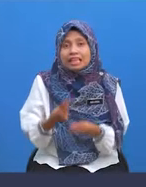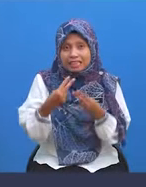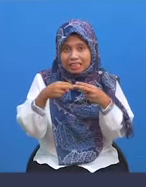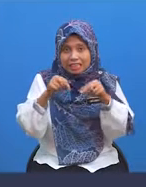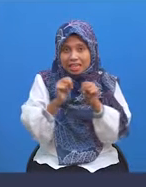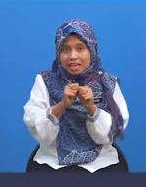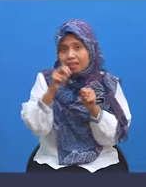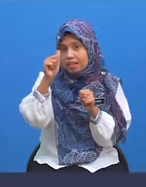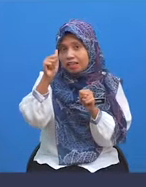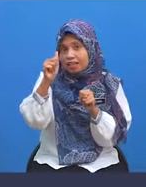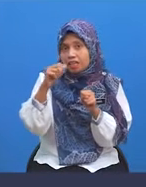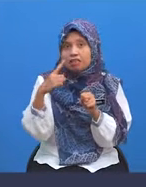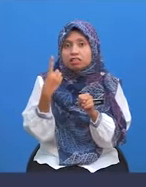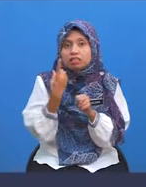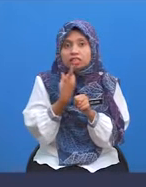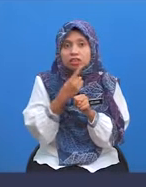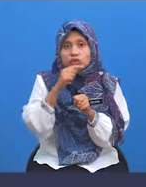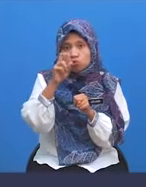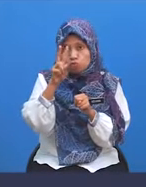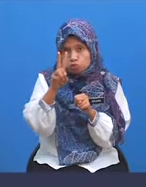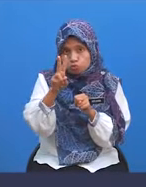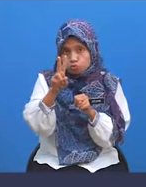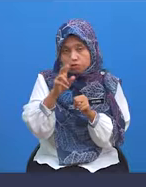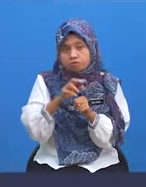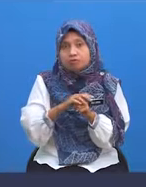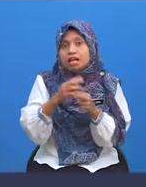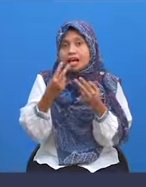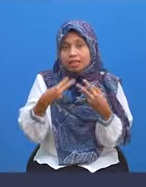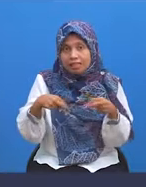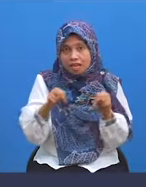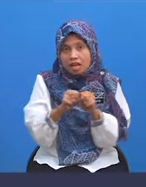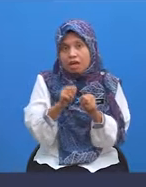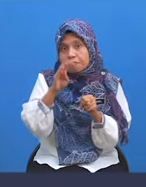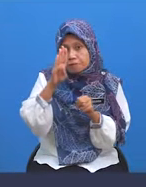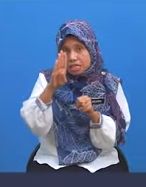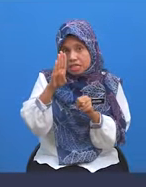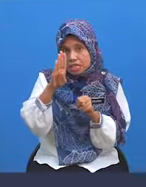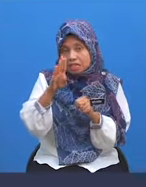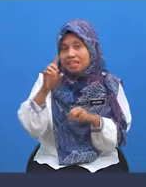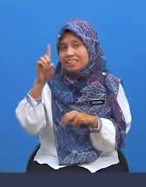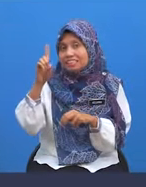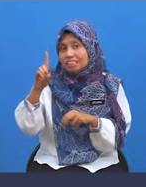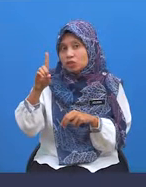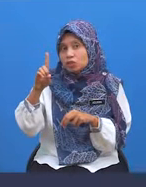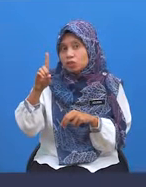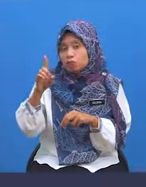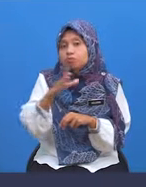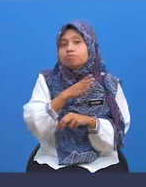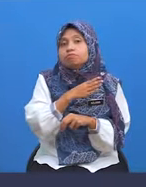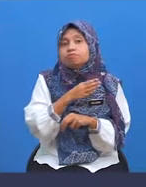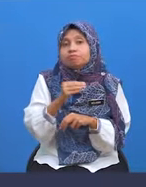Nilai A kita ialah 2. Nilai B kita 1 dan nilai C